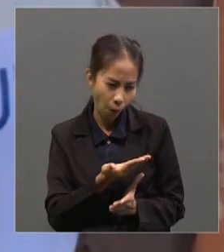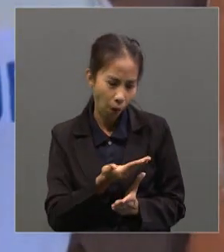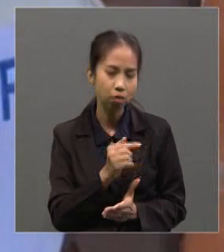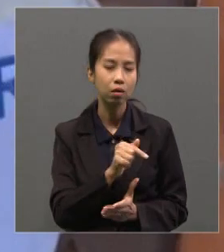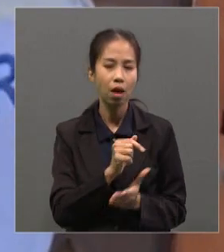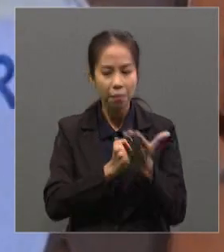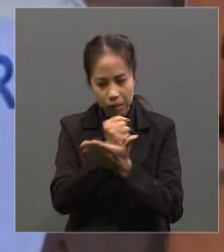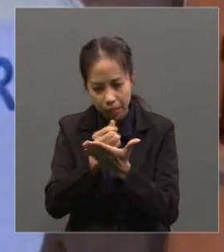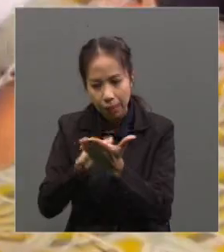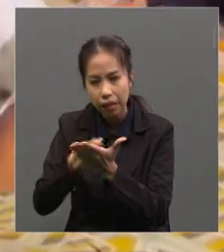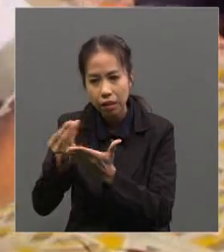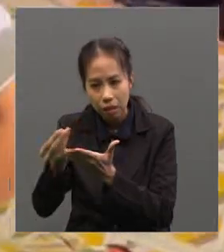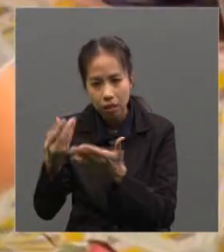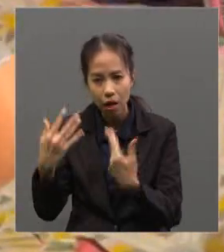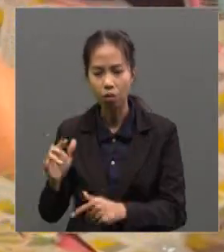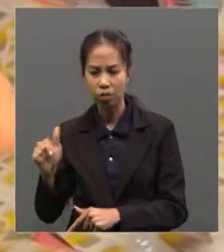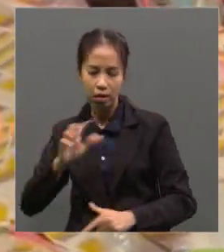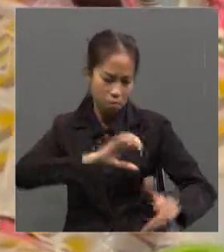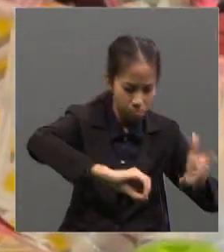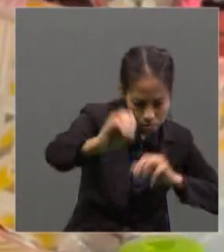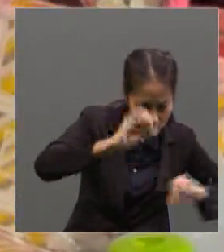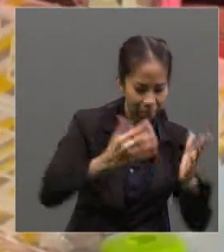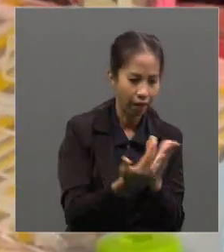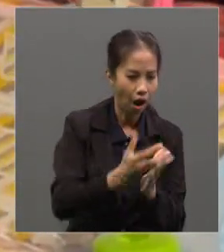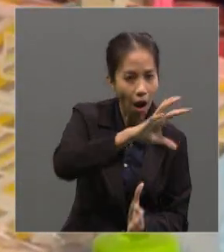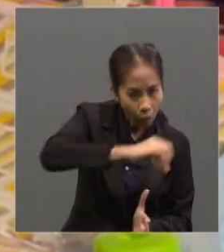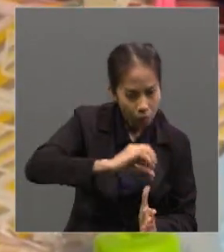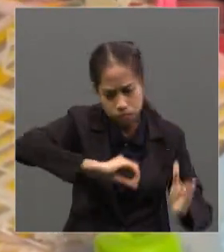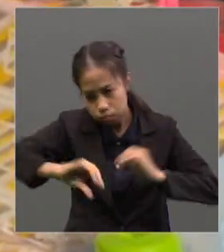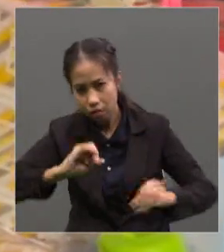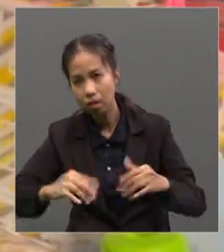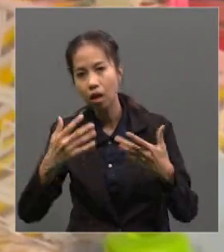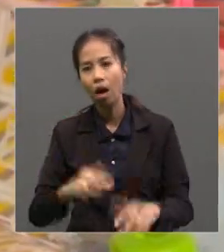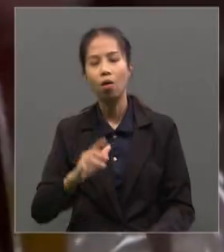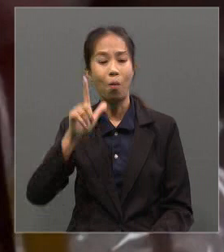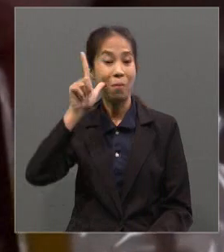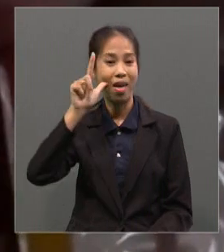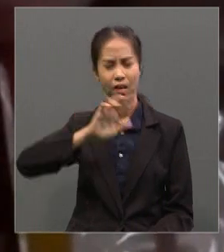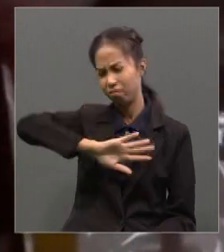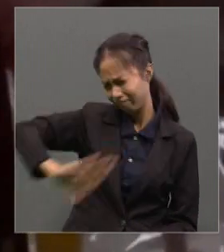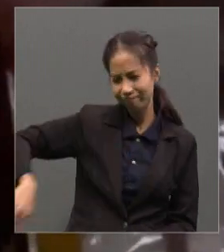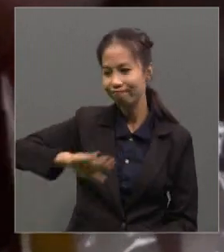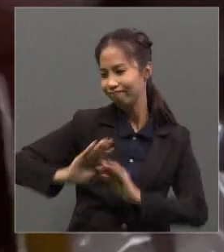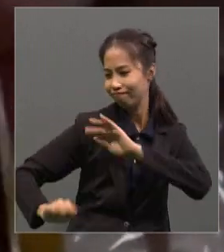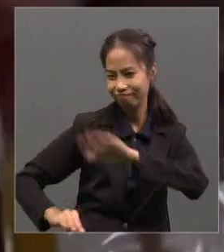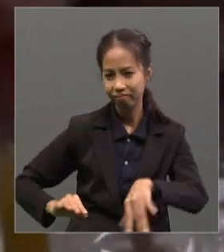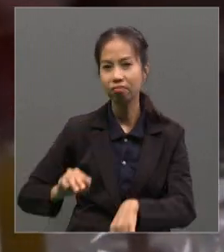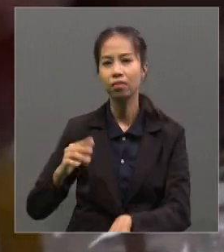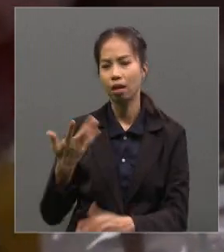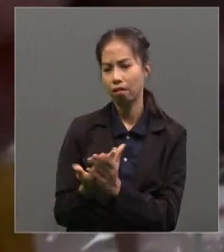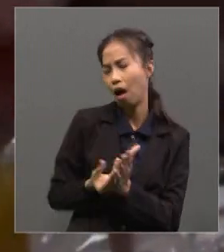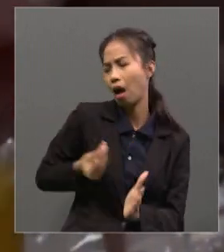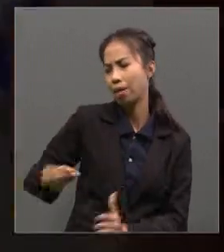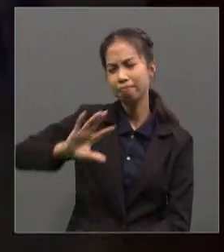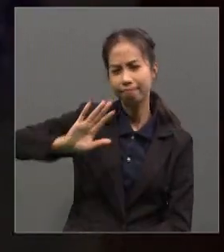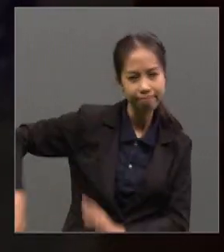แม่ไม่ให้ลูกชายก็จะพยายามไปค้นหาเงินค่ะผู้เป็นแม่ก็เลยตัดต้องนะฮะทำให้ผู้แบบไม่ยอมให้